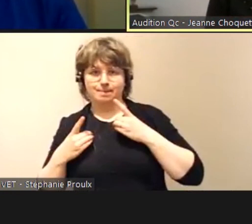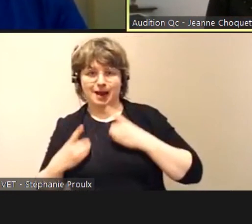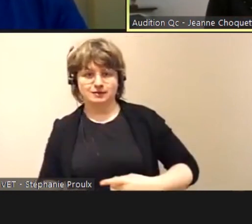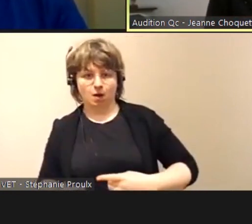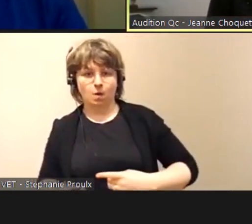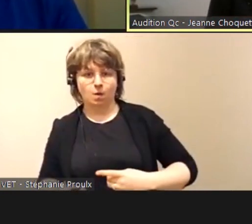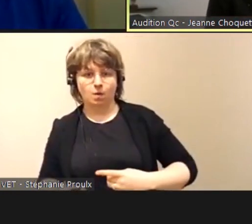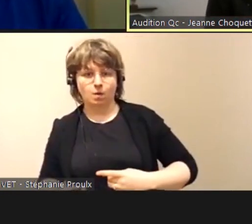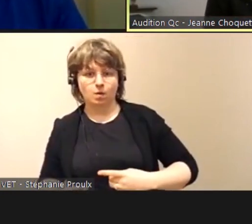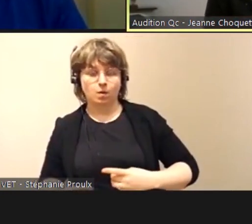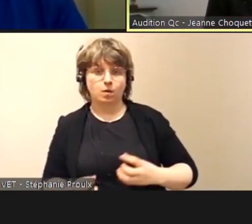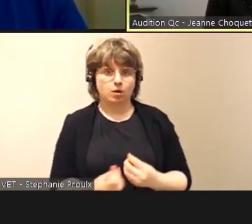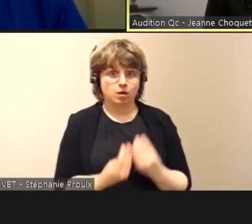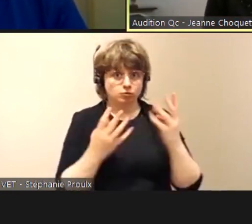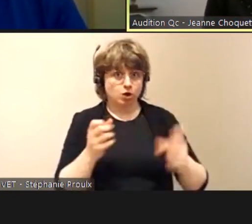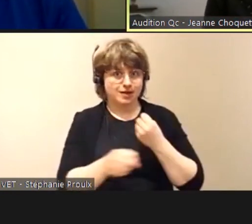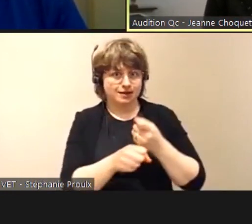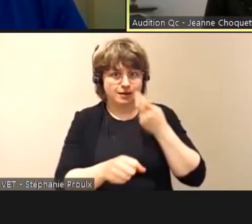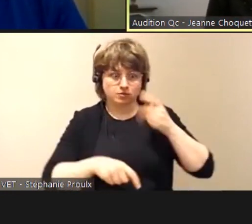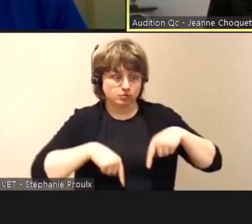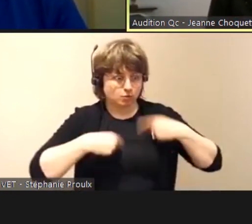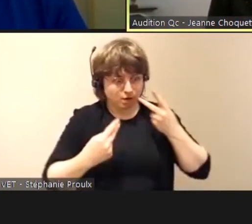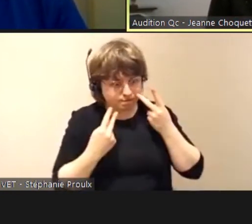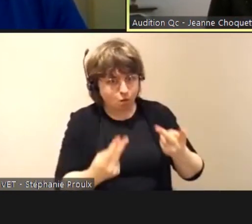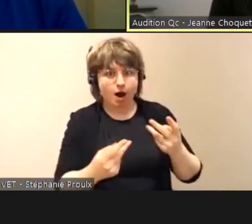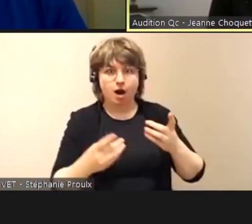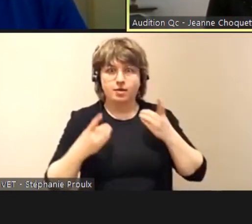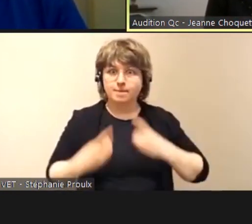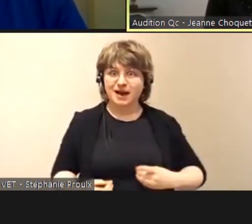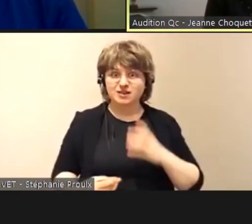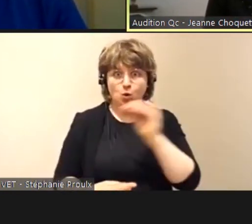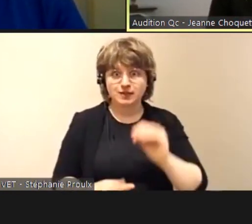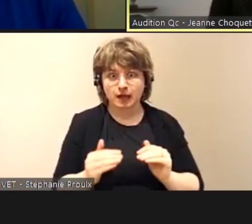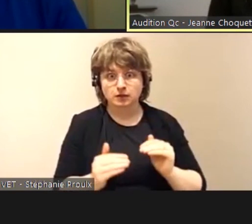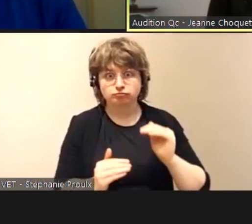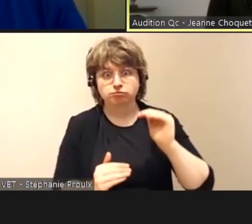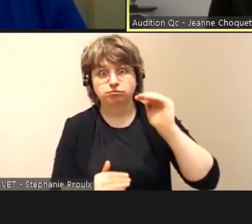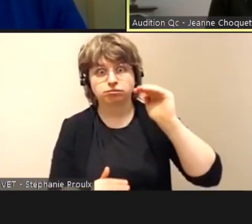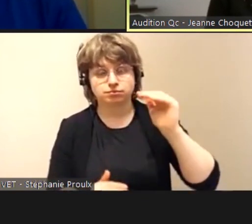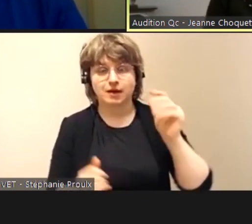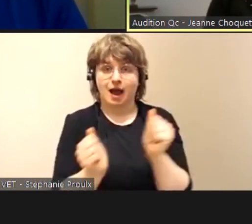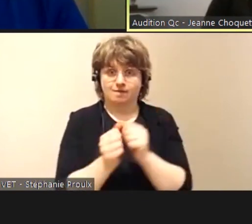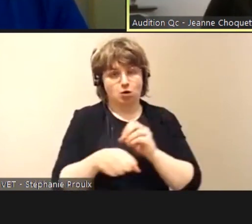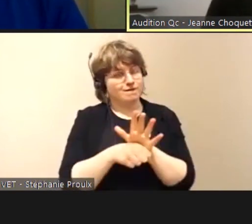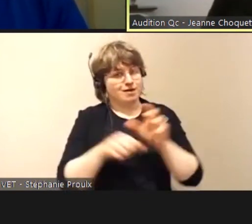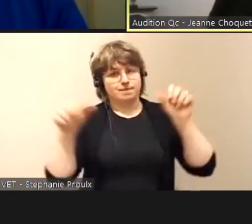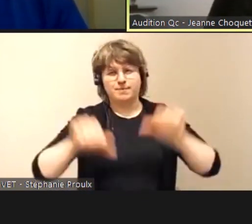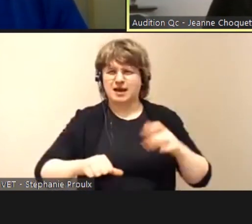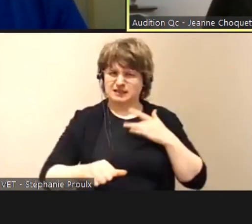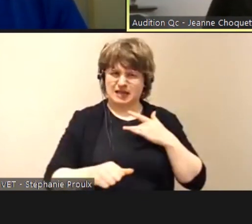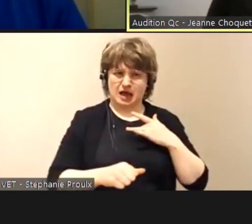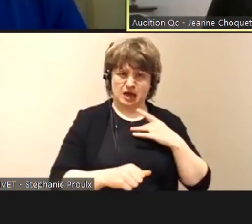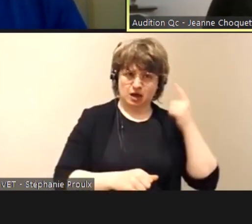Depuis plusieurs années, on voit les taux de dépression croître. Et la pandémie n'aidera pas les choses, là. Est-ce qu'il y aurait un lien entre les